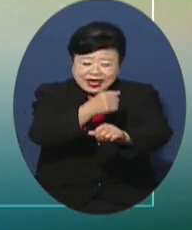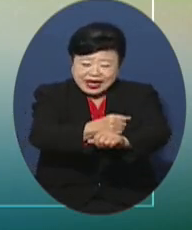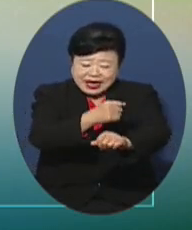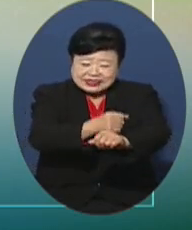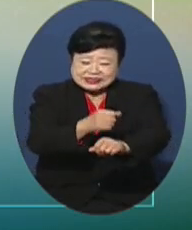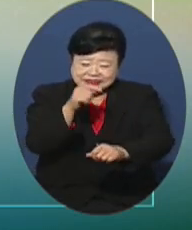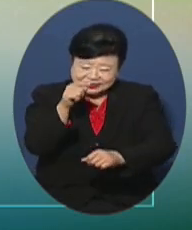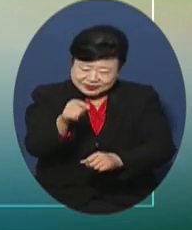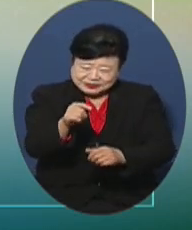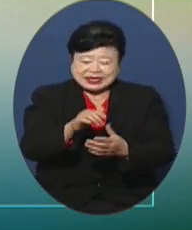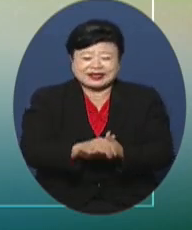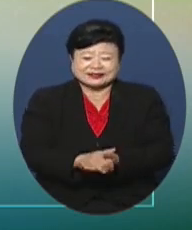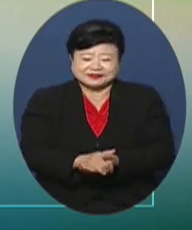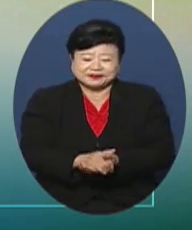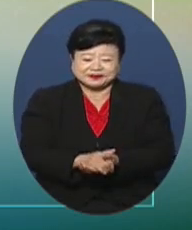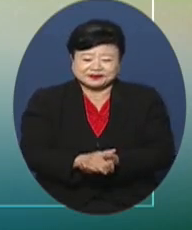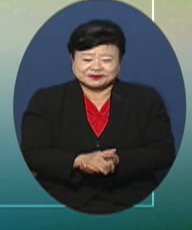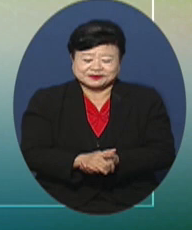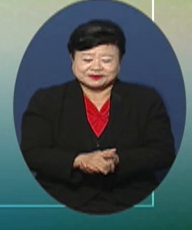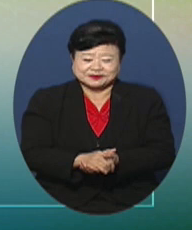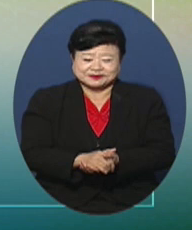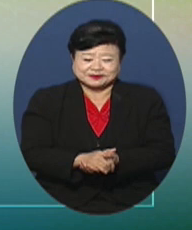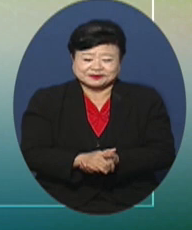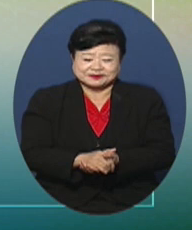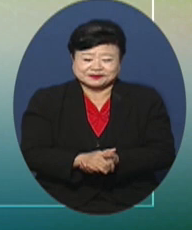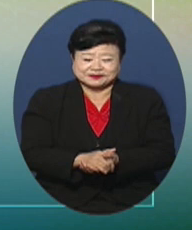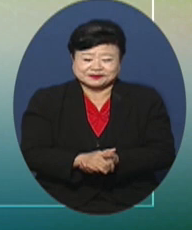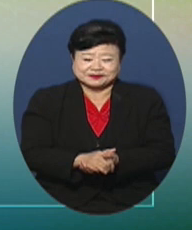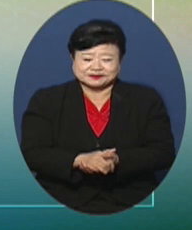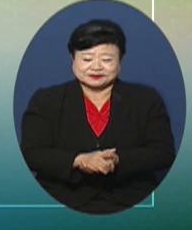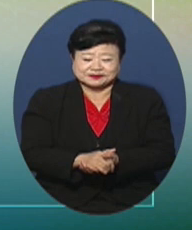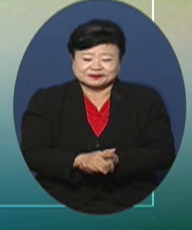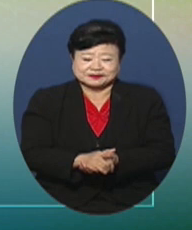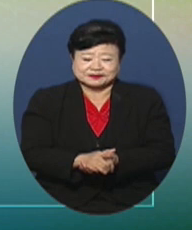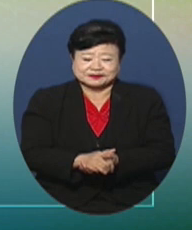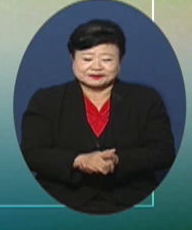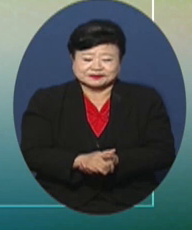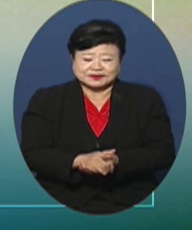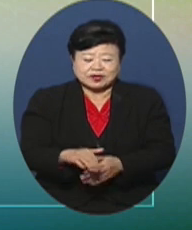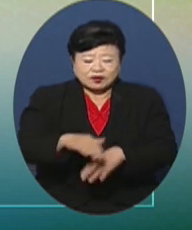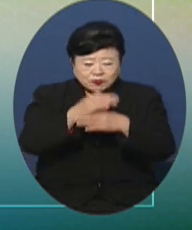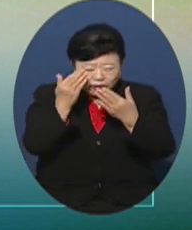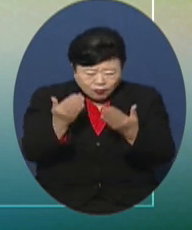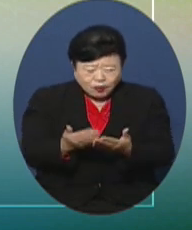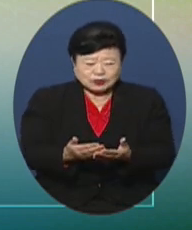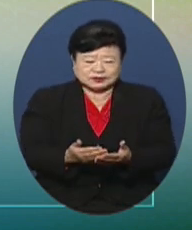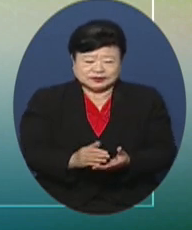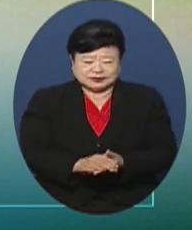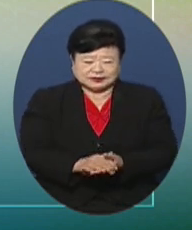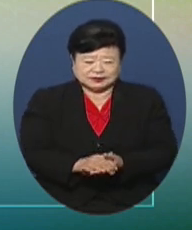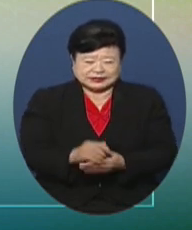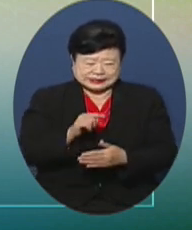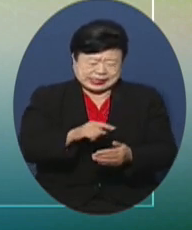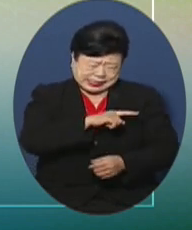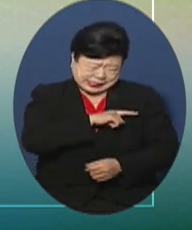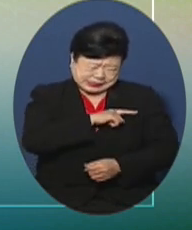함께 계신다는 것입니다. The blessed of the all is God is with